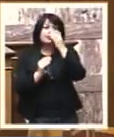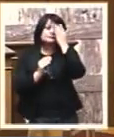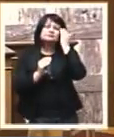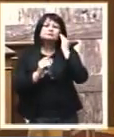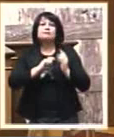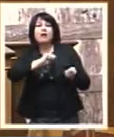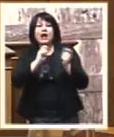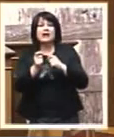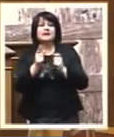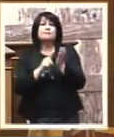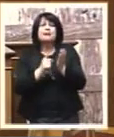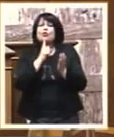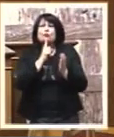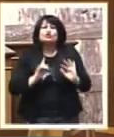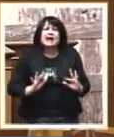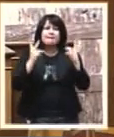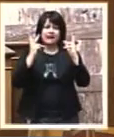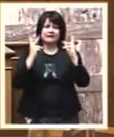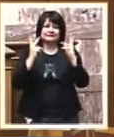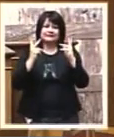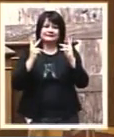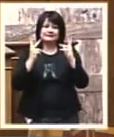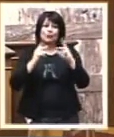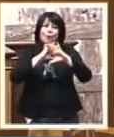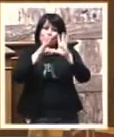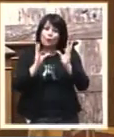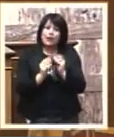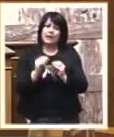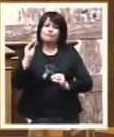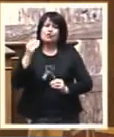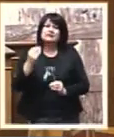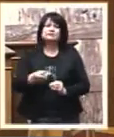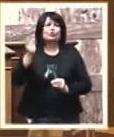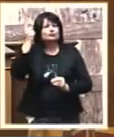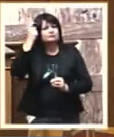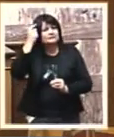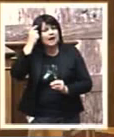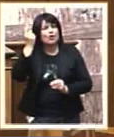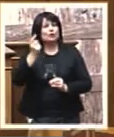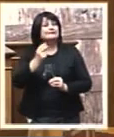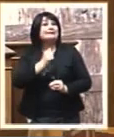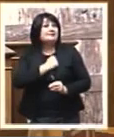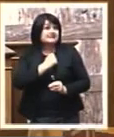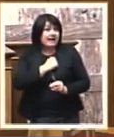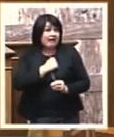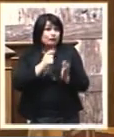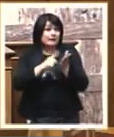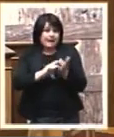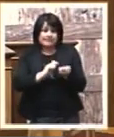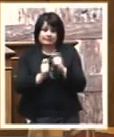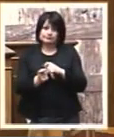μικρή επανάσταση. Δεν είναι απλώς δομική, είναι και πολιτιστική. Είναι και σε αντιλήψεις. Και για μένα, για